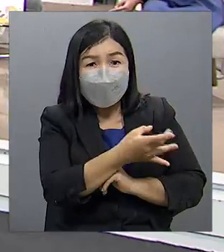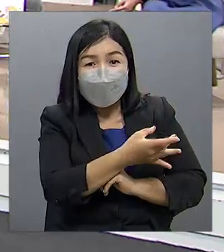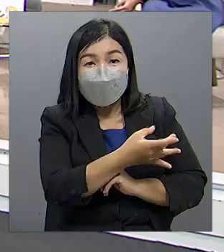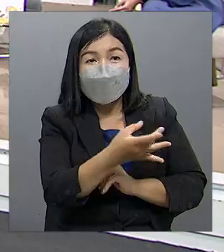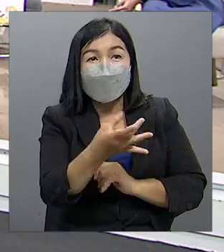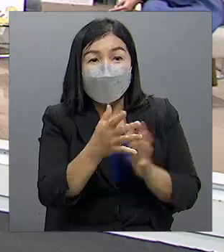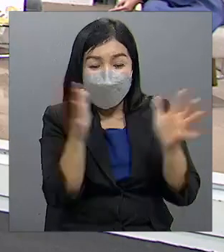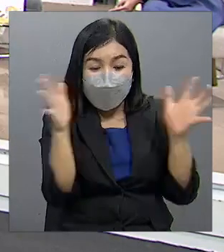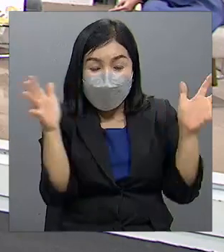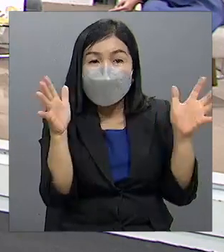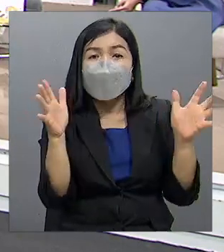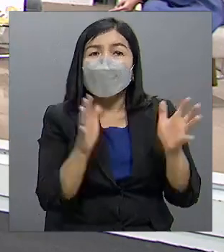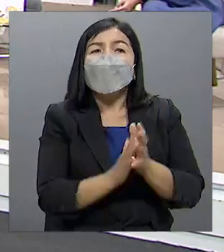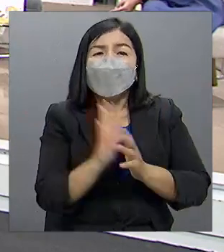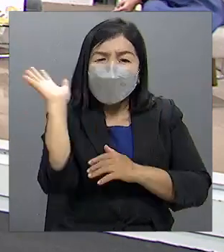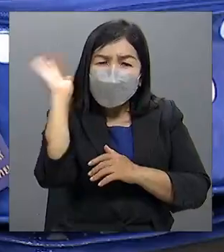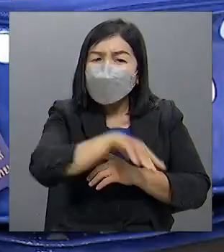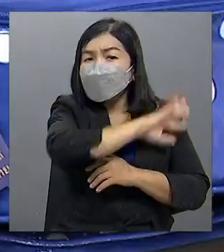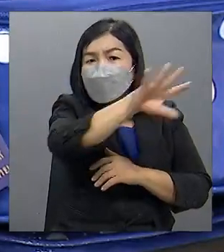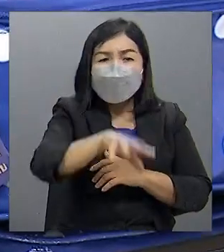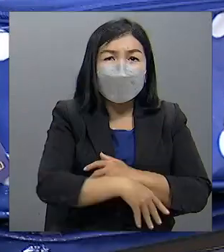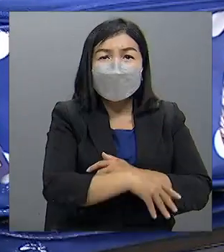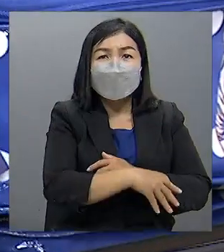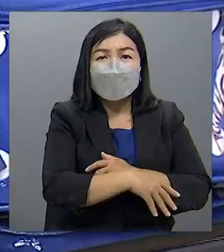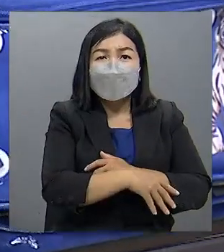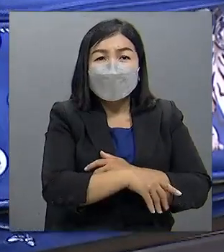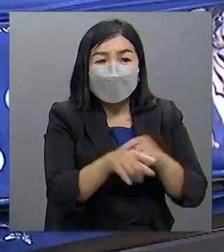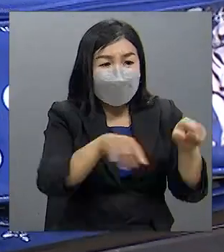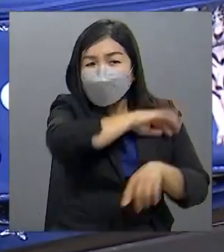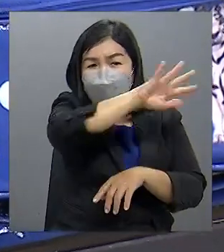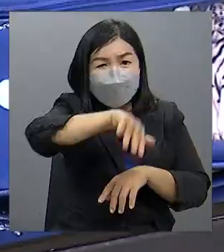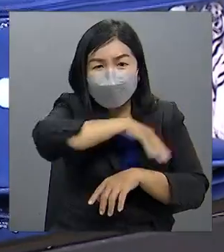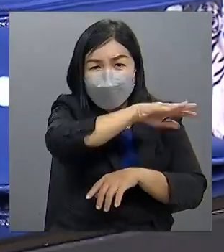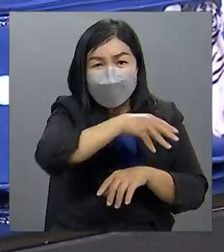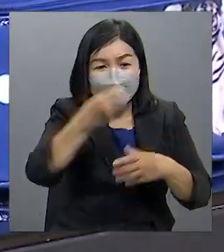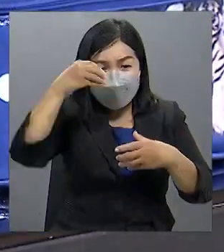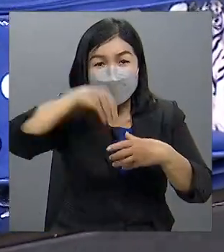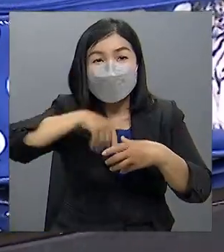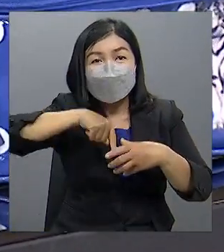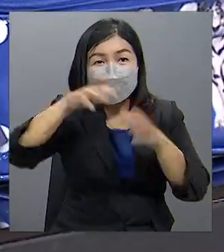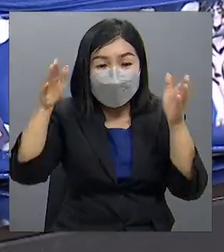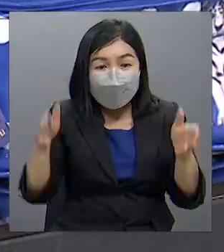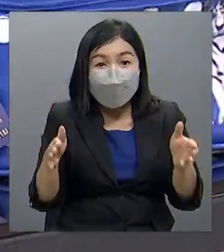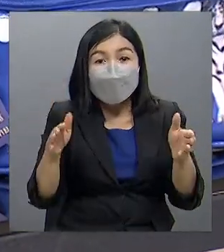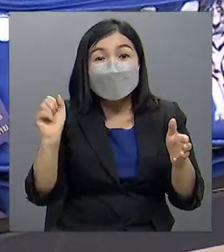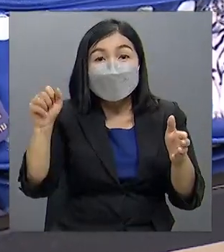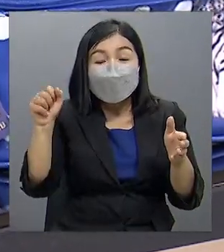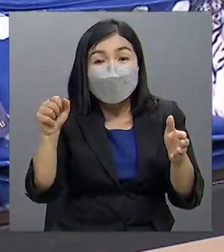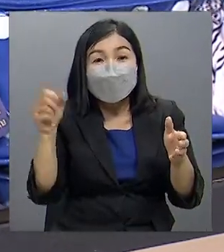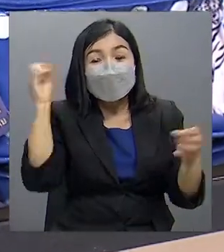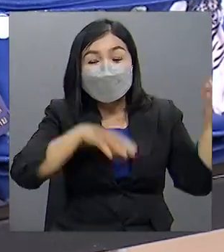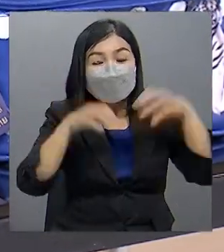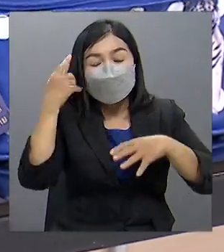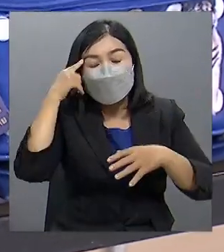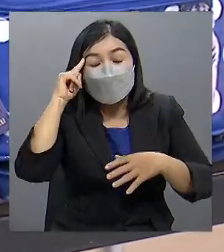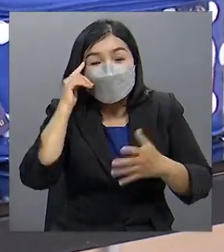อ๋อผลิตภัณฑ์ทั้งหมดนี้ก็คือจะมาในรูปแบบที่ก็สุ่มว่ากันไป ใช่ใช่ก็คือเป็นกล่องสุ่มรูปแบบใหม่